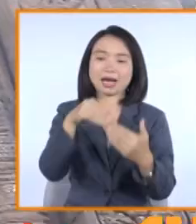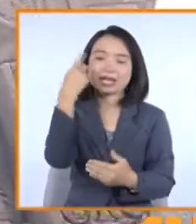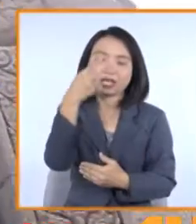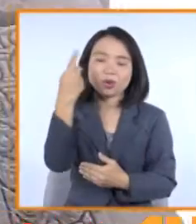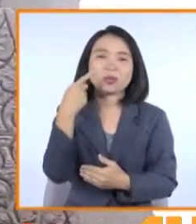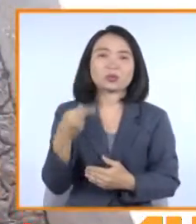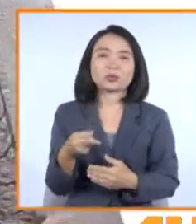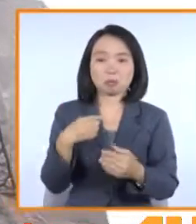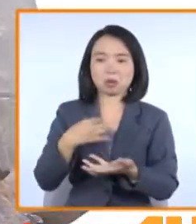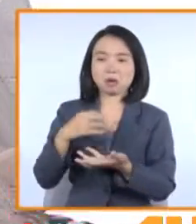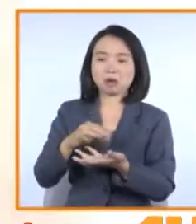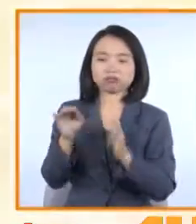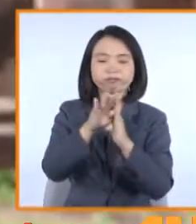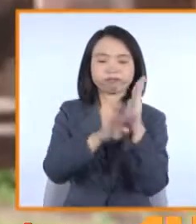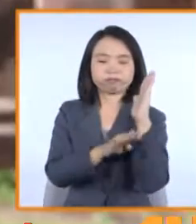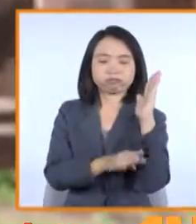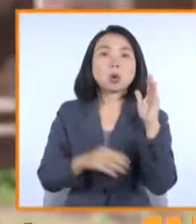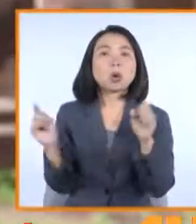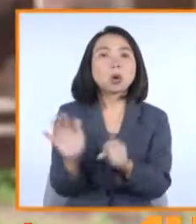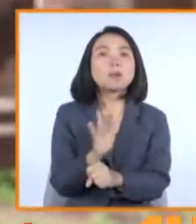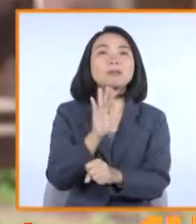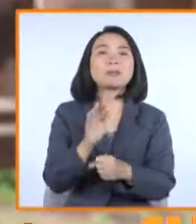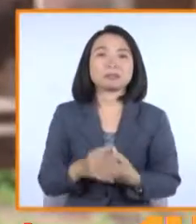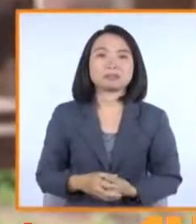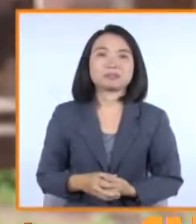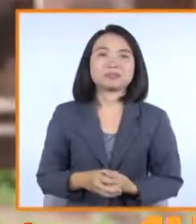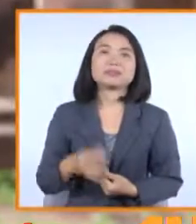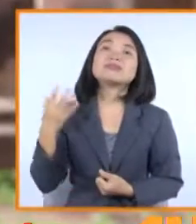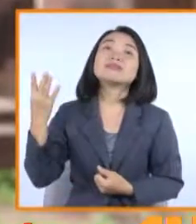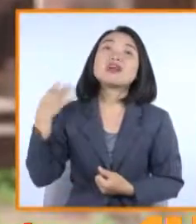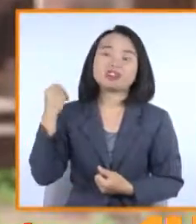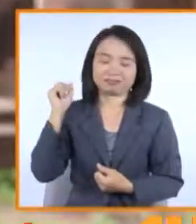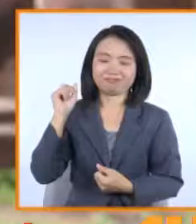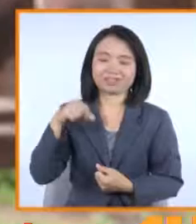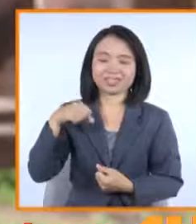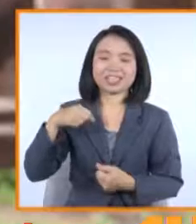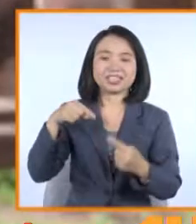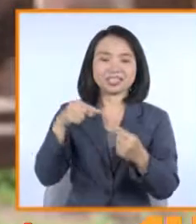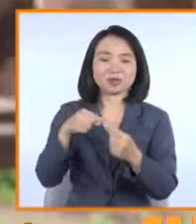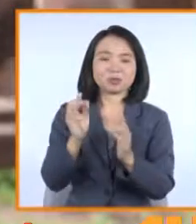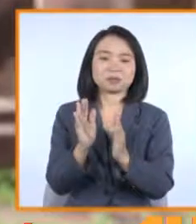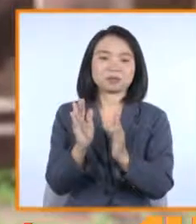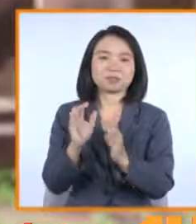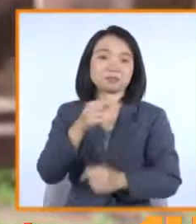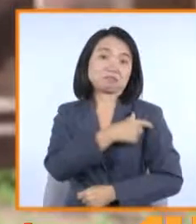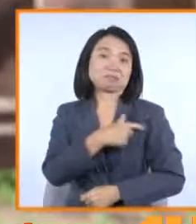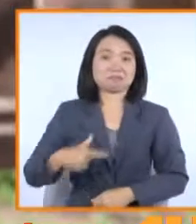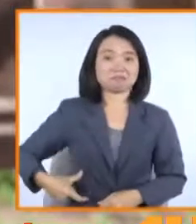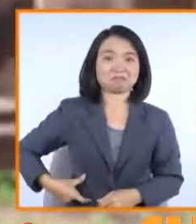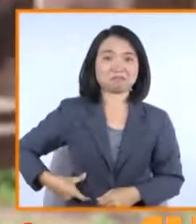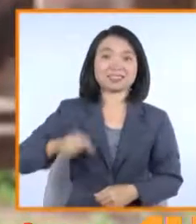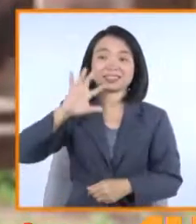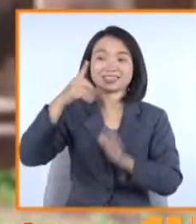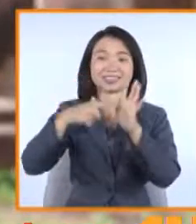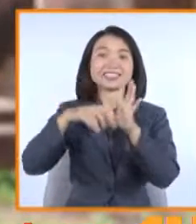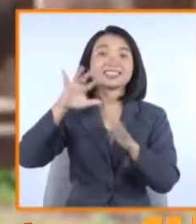ครบถ้วน แต่ก่อนนะครับก็จะมีชายวรมันทั้ง8เทพครับชายวรมันองค์ที่1นะครับที่เป็น